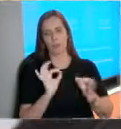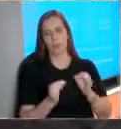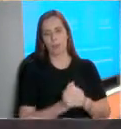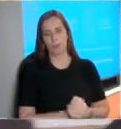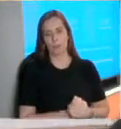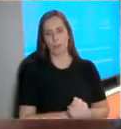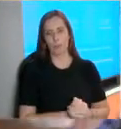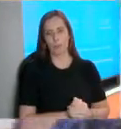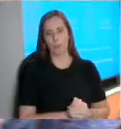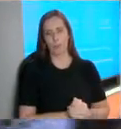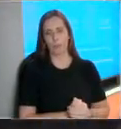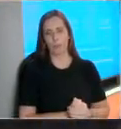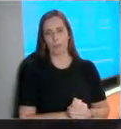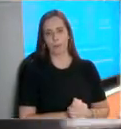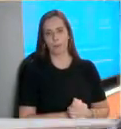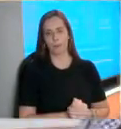אוקיי.